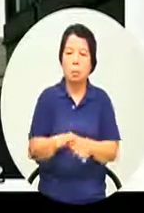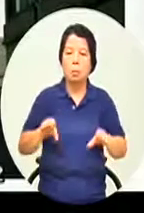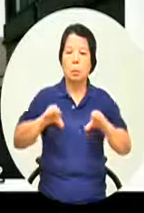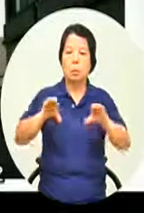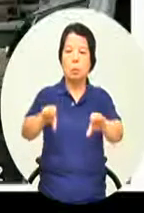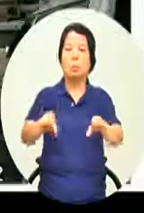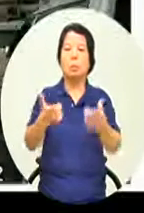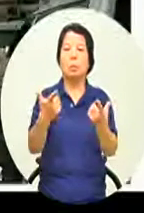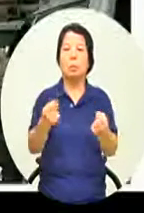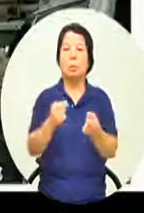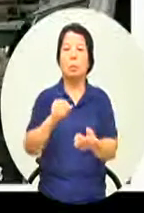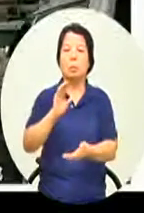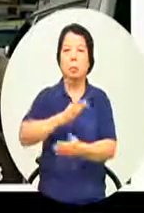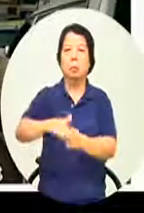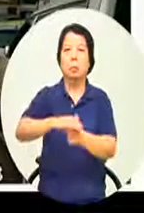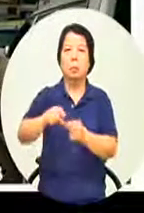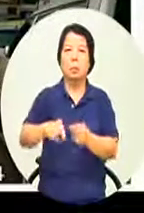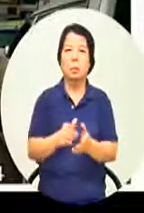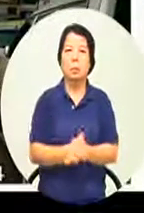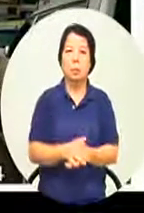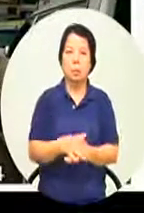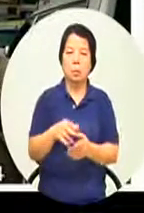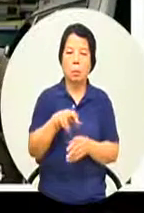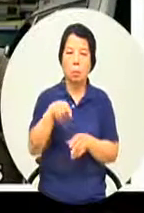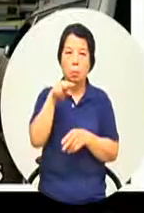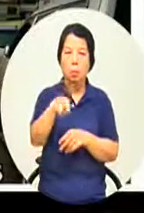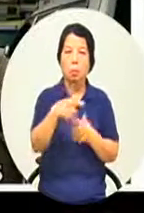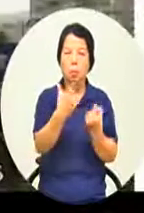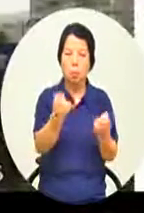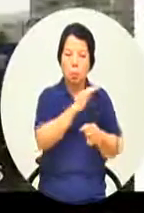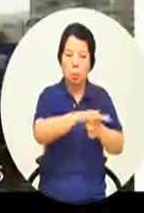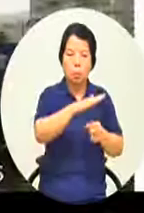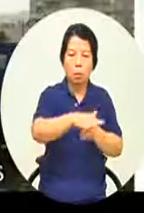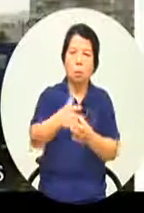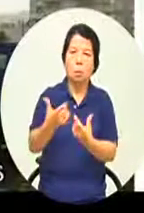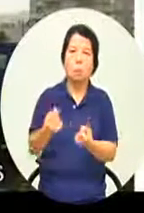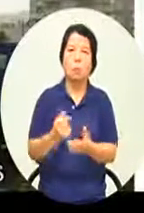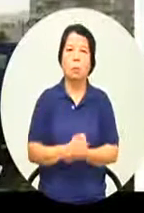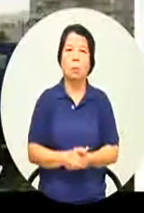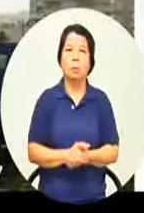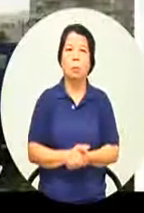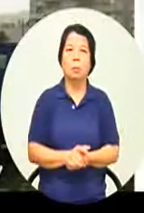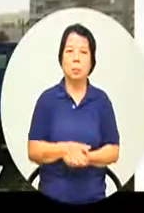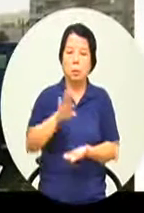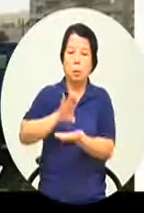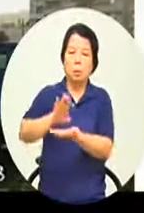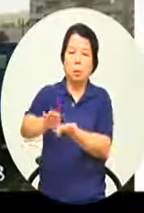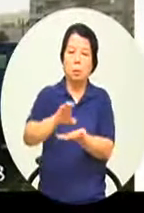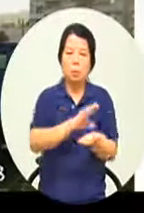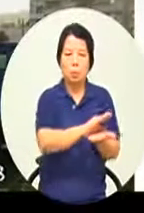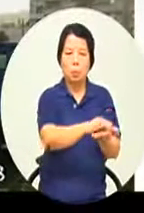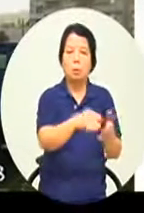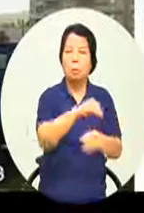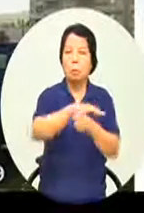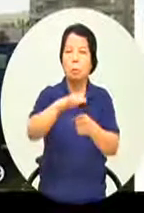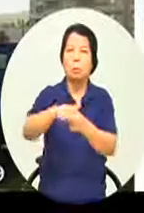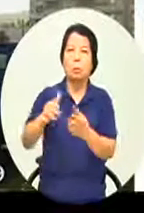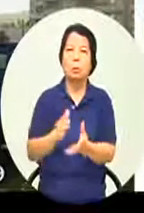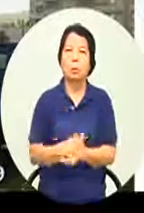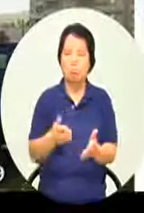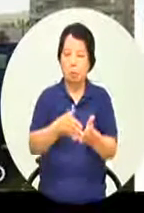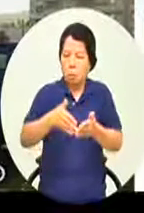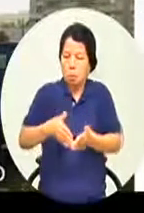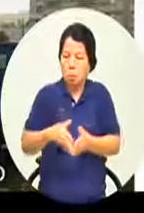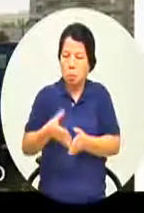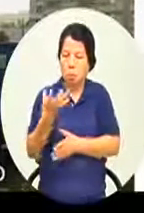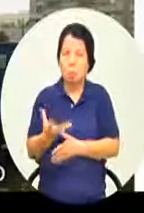停满的。再过来，从那边看过来，以这边也都是停满的，也就是说那边的停车空间真的相当的需求